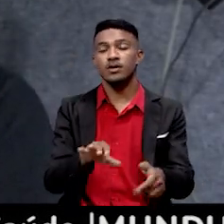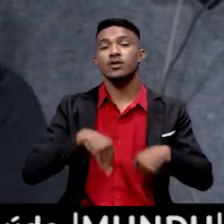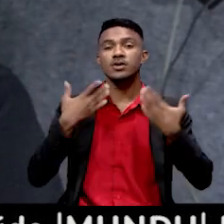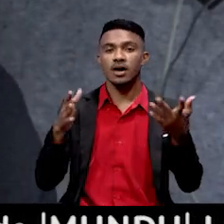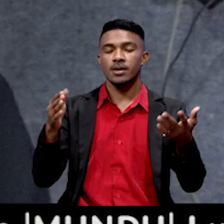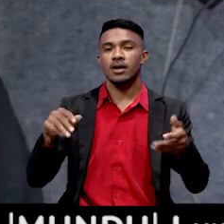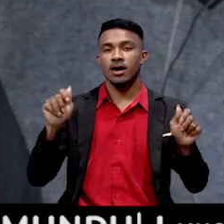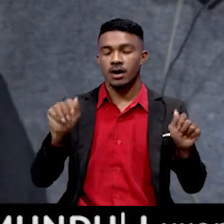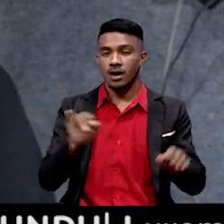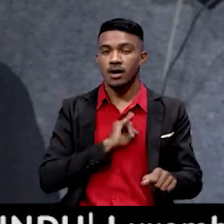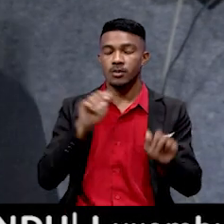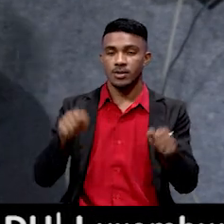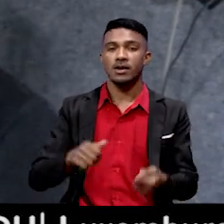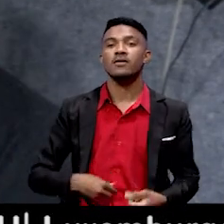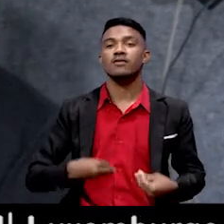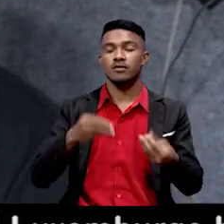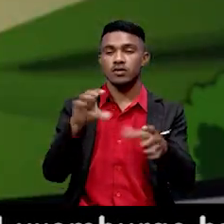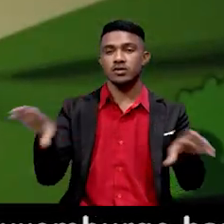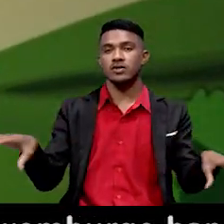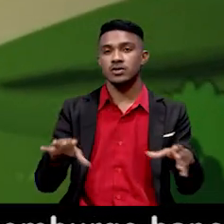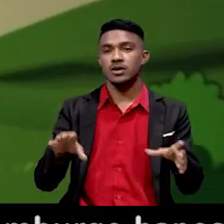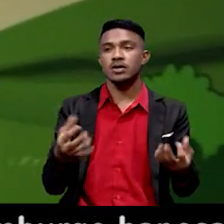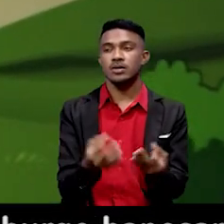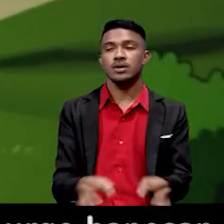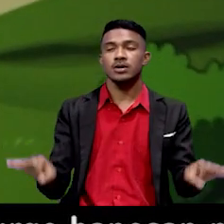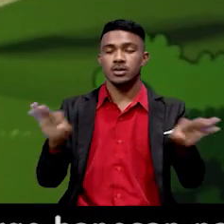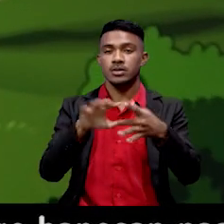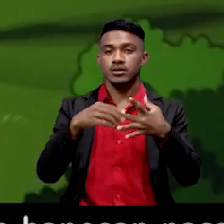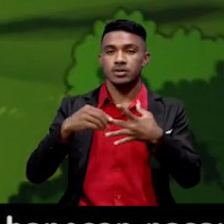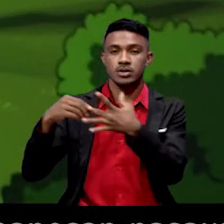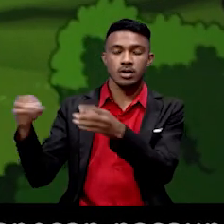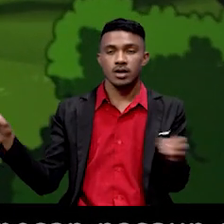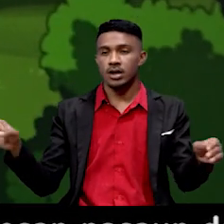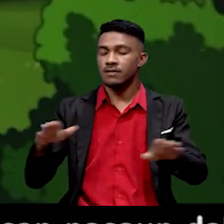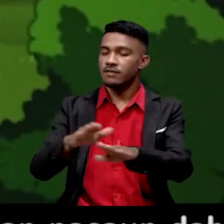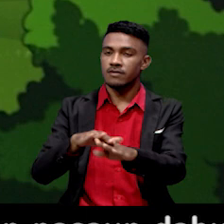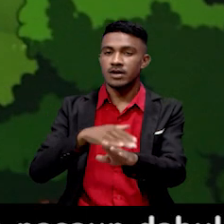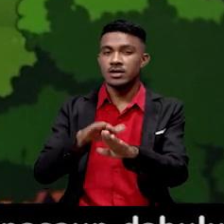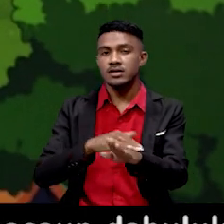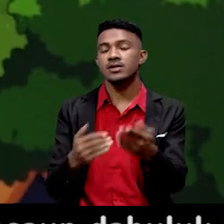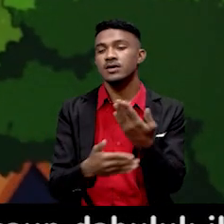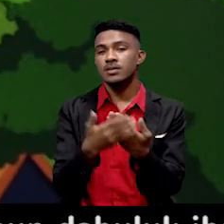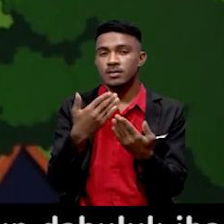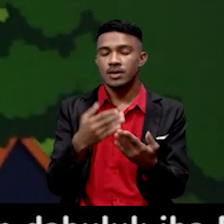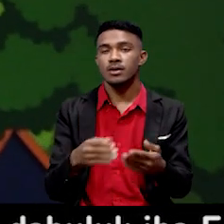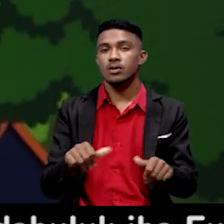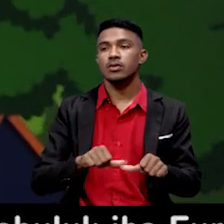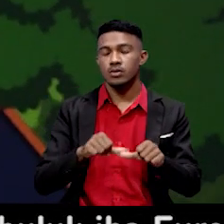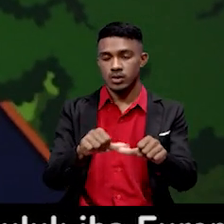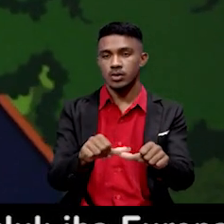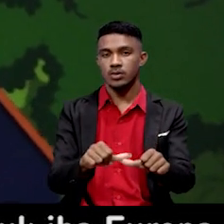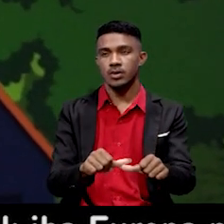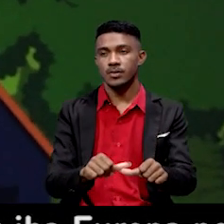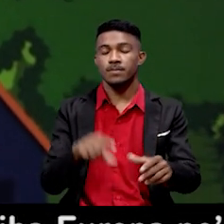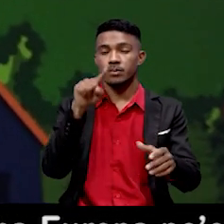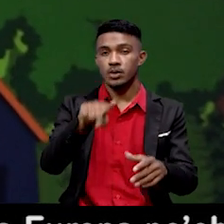baru. Kira ni makan sangat esensial mah hau. Claro kira ni lah fasil. Fasil kata hau continue lah. Pon tu